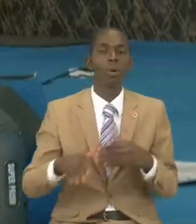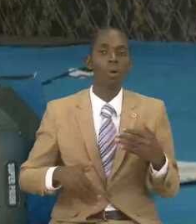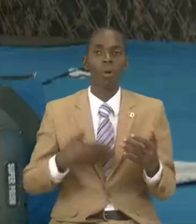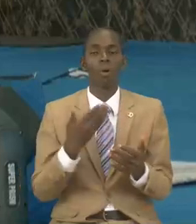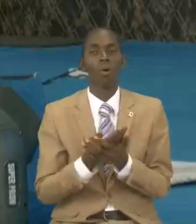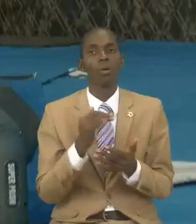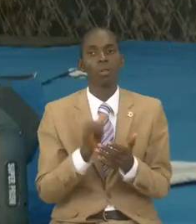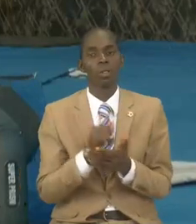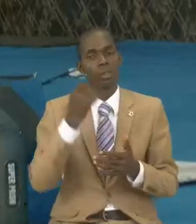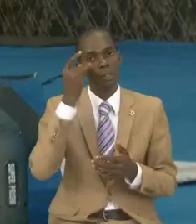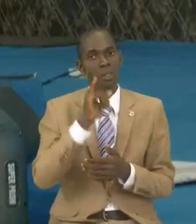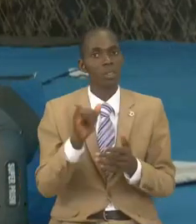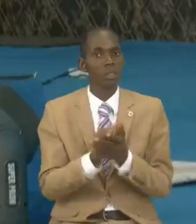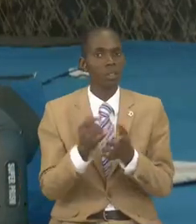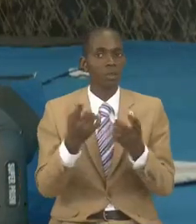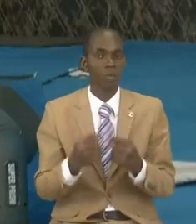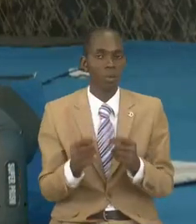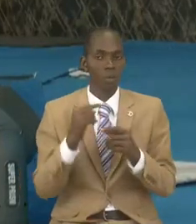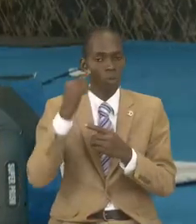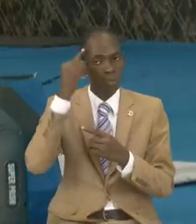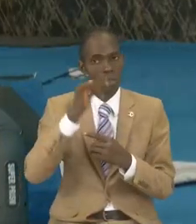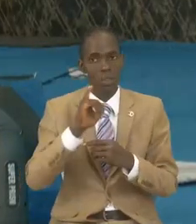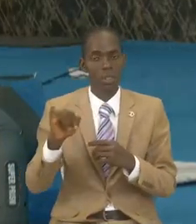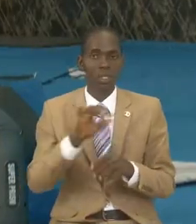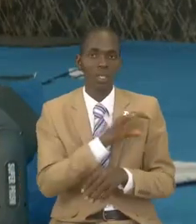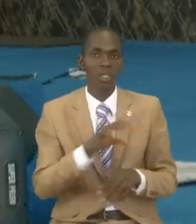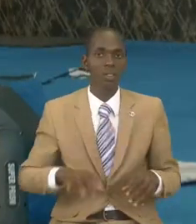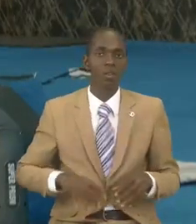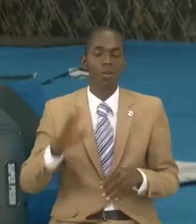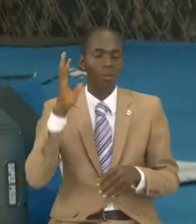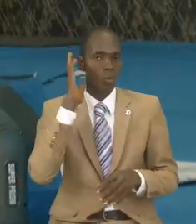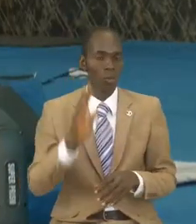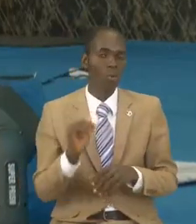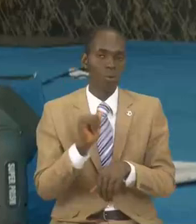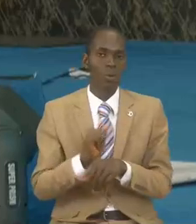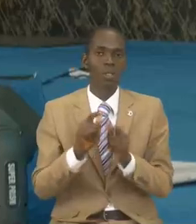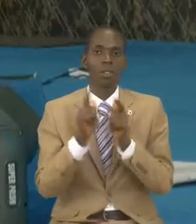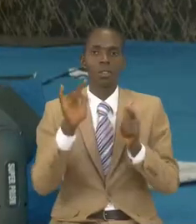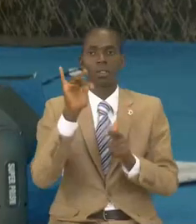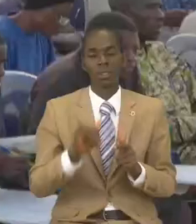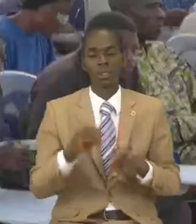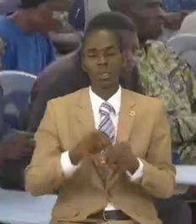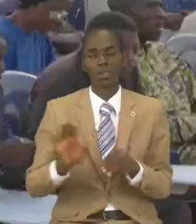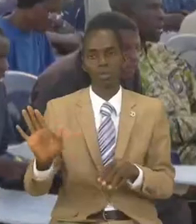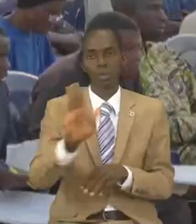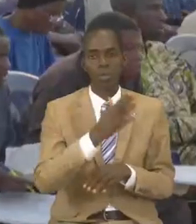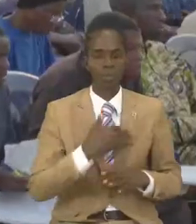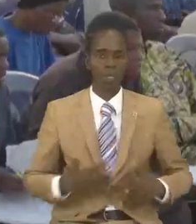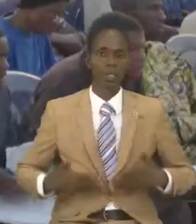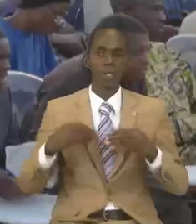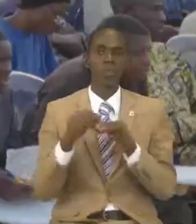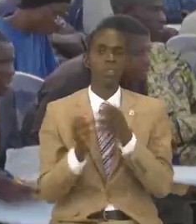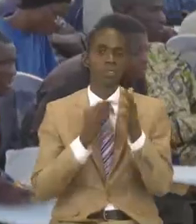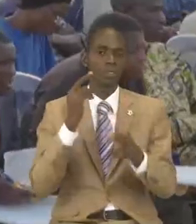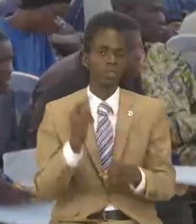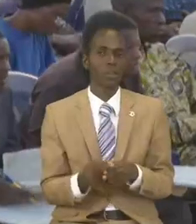qui viendront concernant Christ soient impactées dans chacune de nos vies au nom de